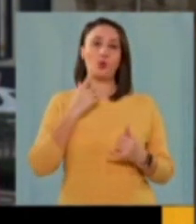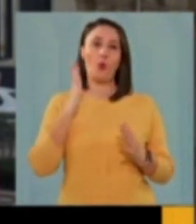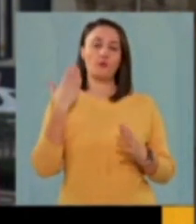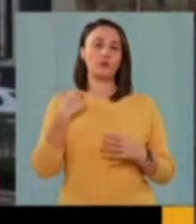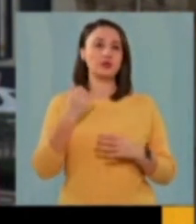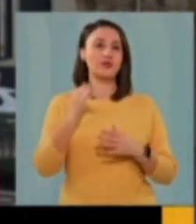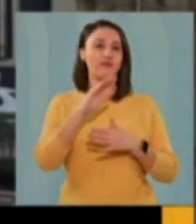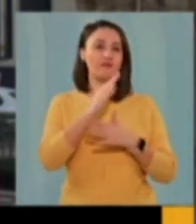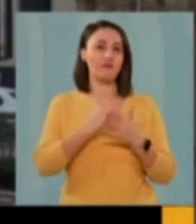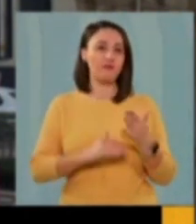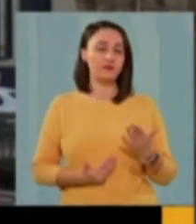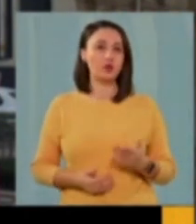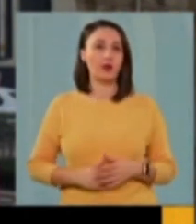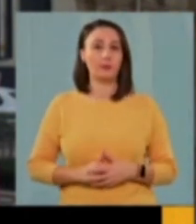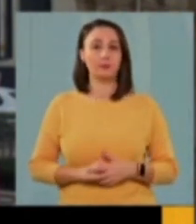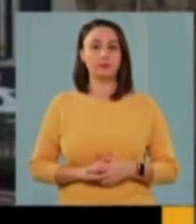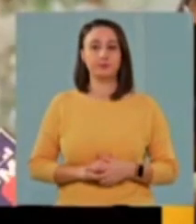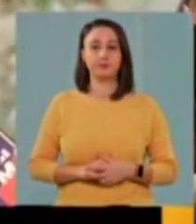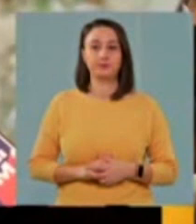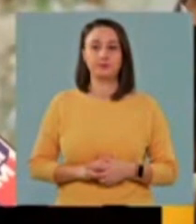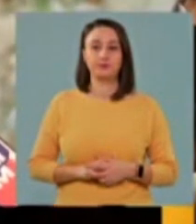fost formulate cereri în acest sens.